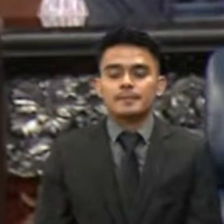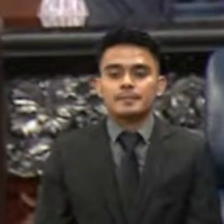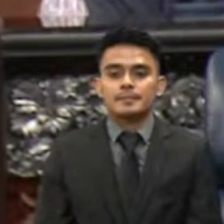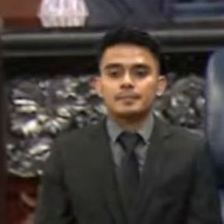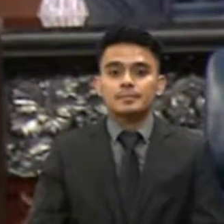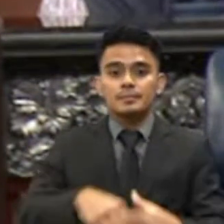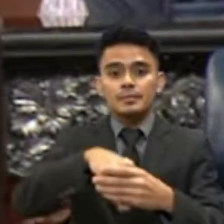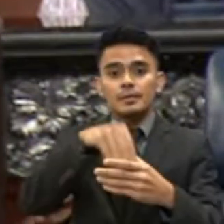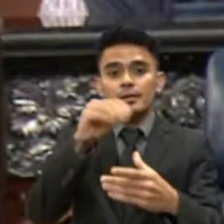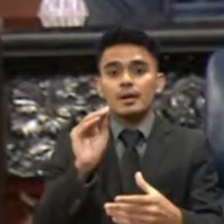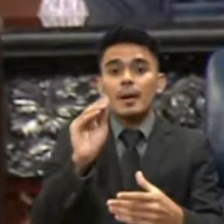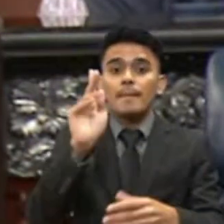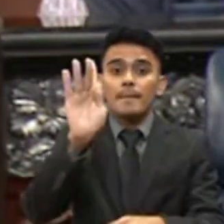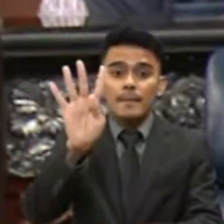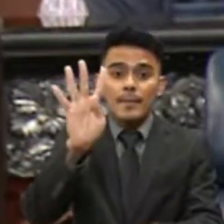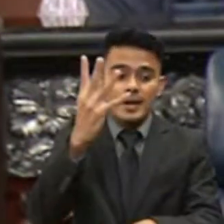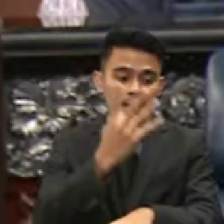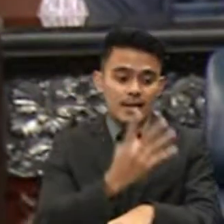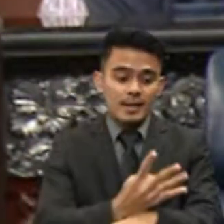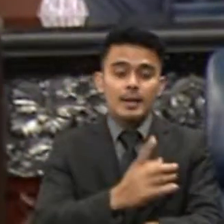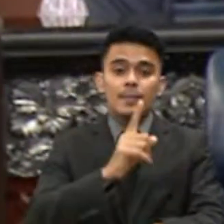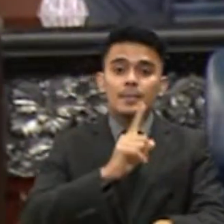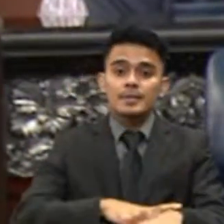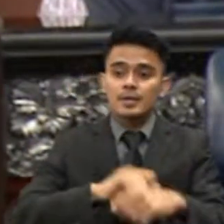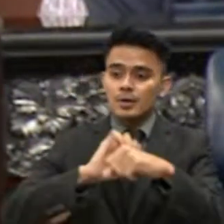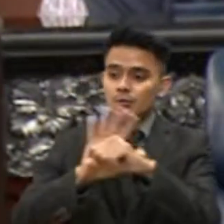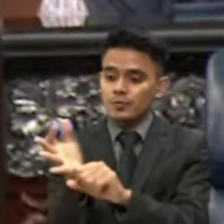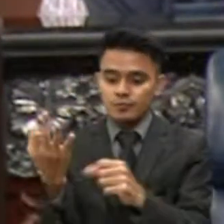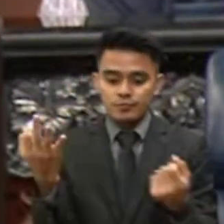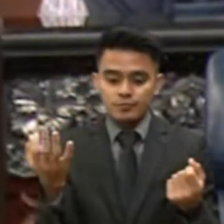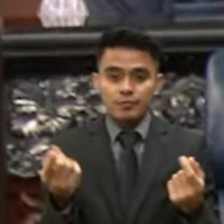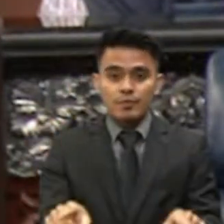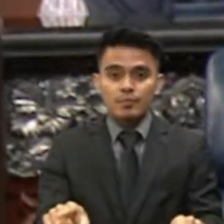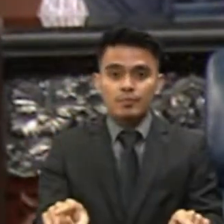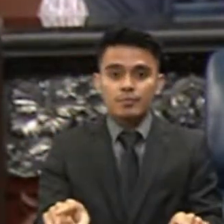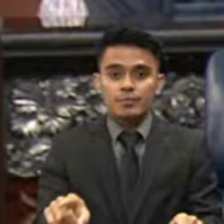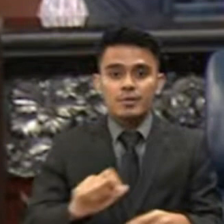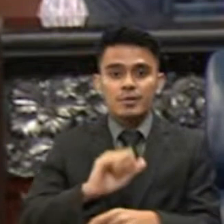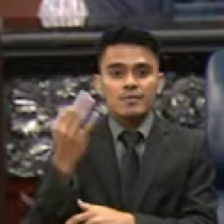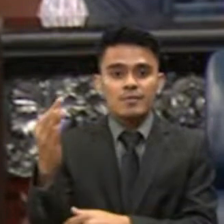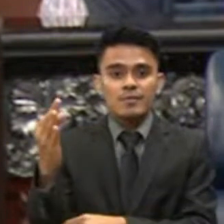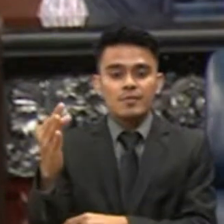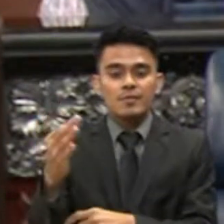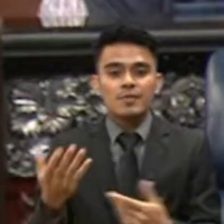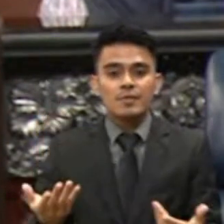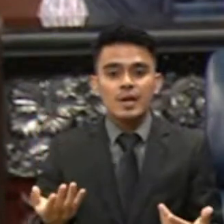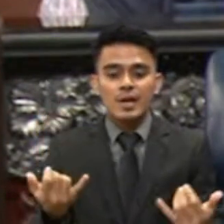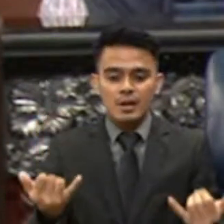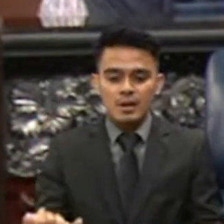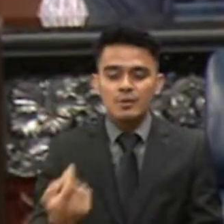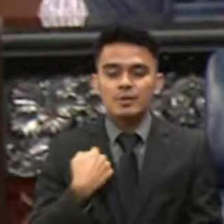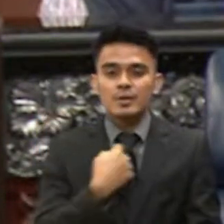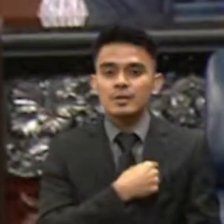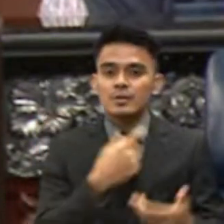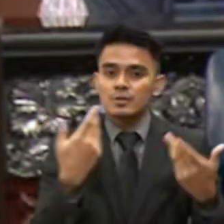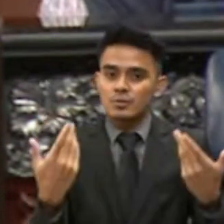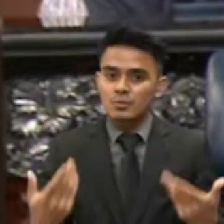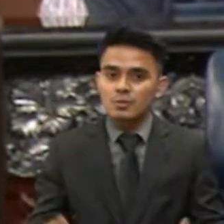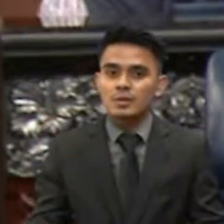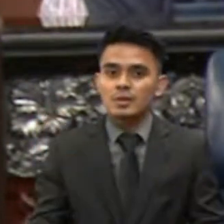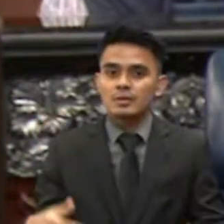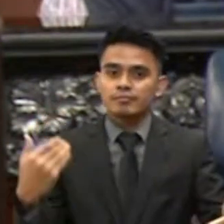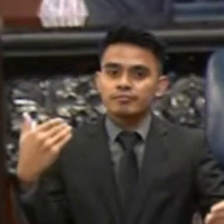pengeluaran khas empat kali itu ketika pandemik ya sekarang ini kita sudah sampai ke